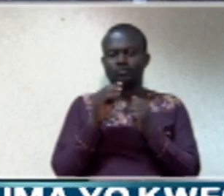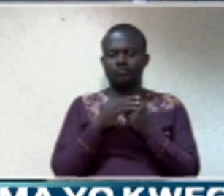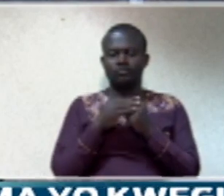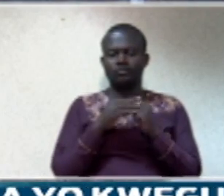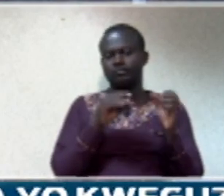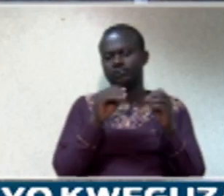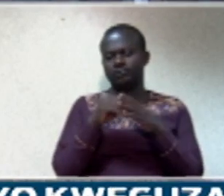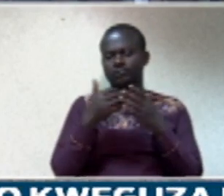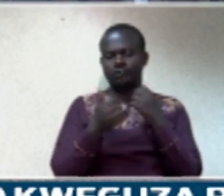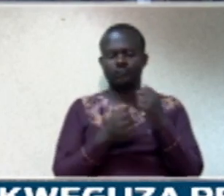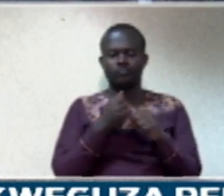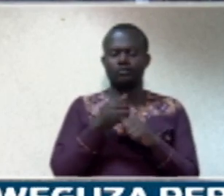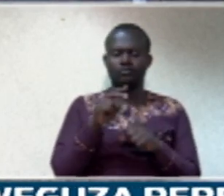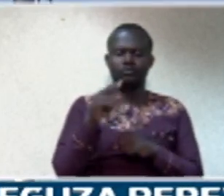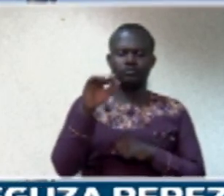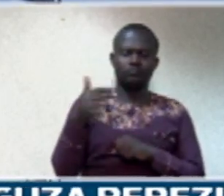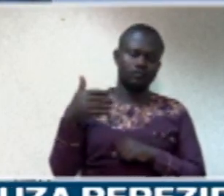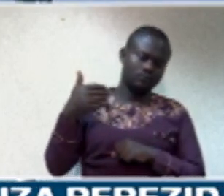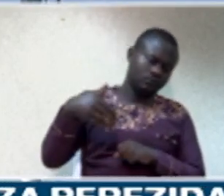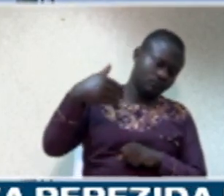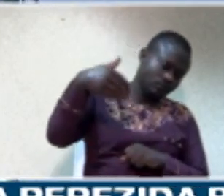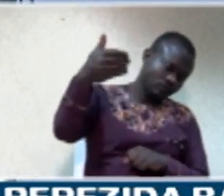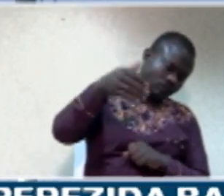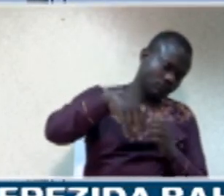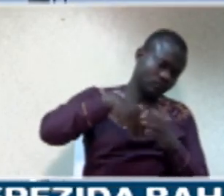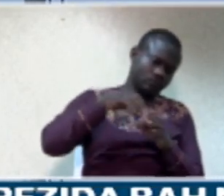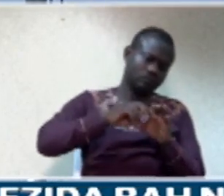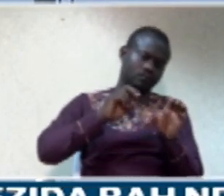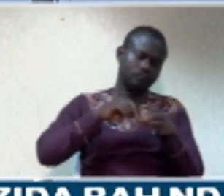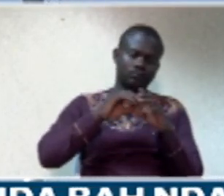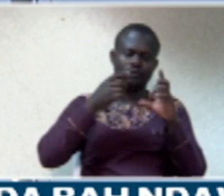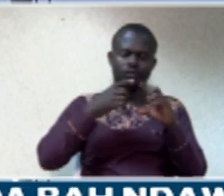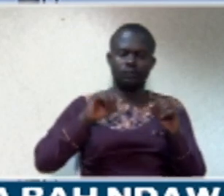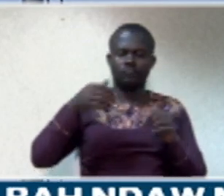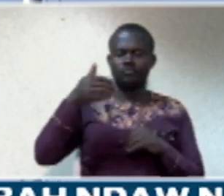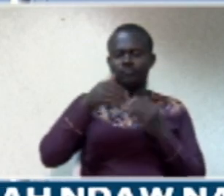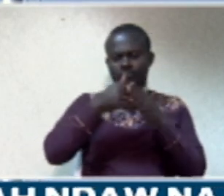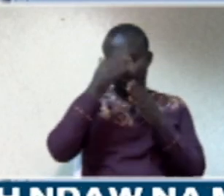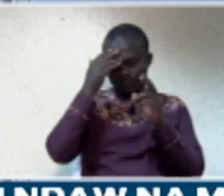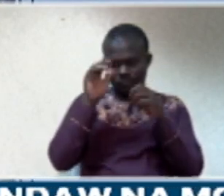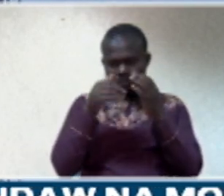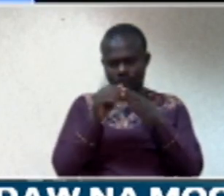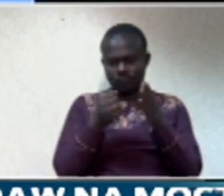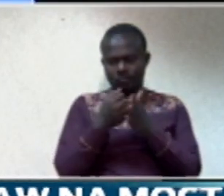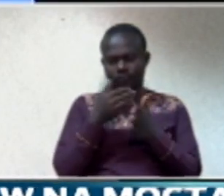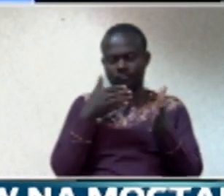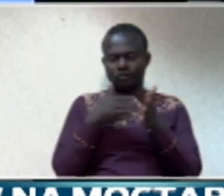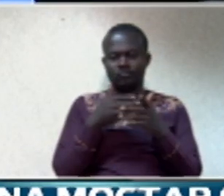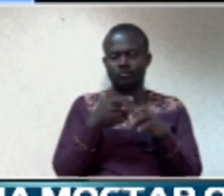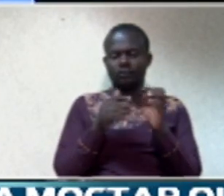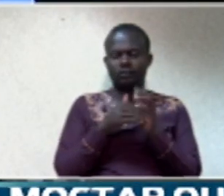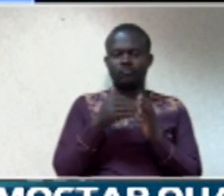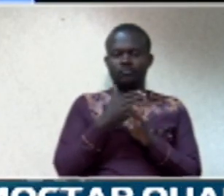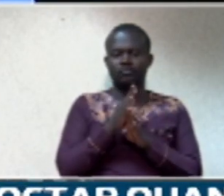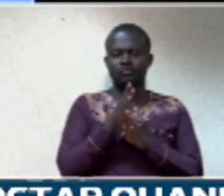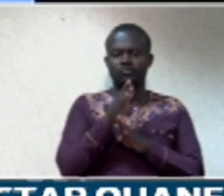imyaka 25 ikurikiranye. Sena yari yakuyemo ijambo ikurikirana kuko byashobora gutera imbogamizi ariko ubwo